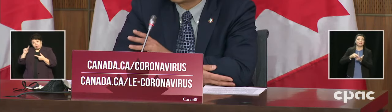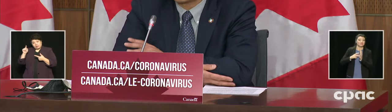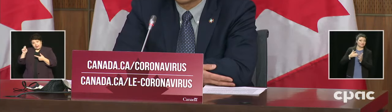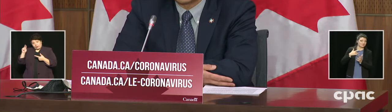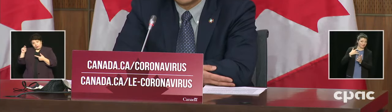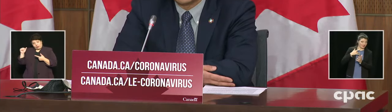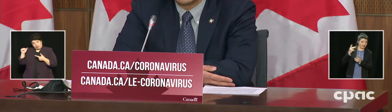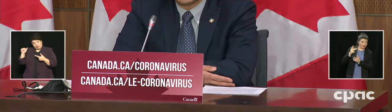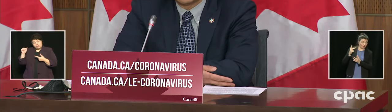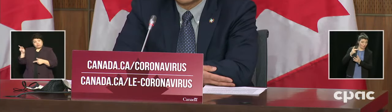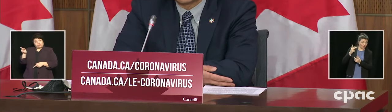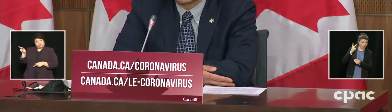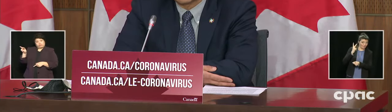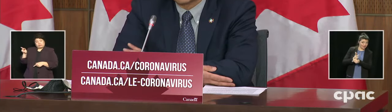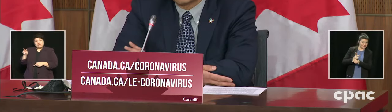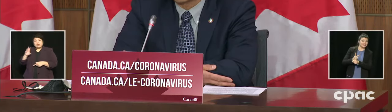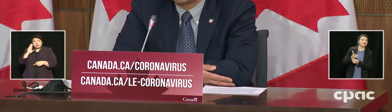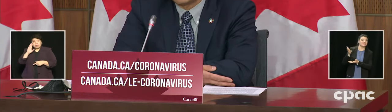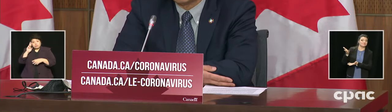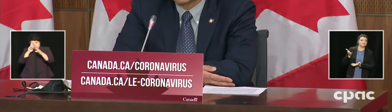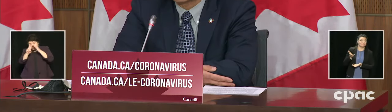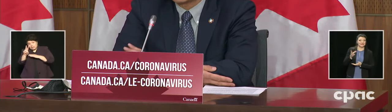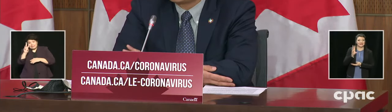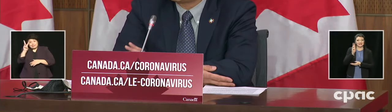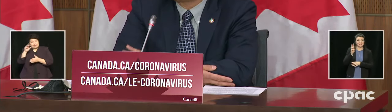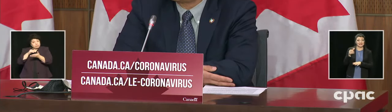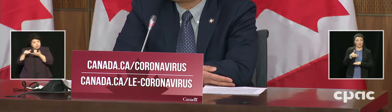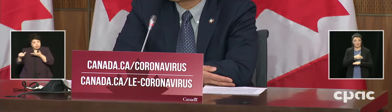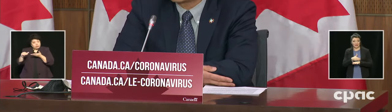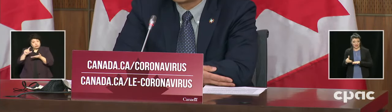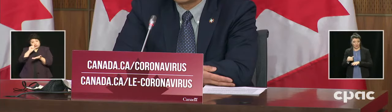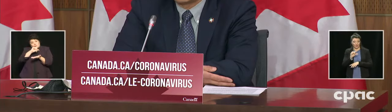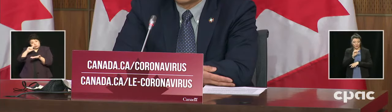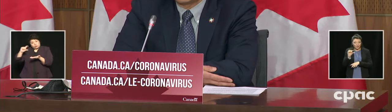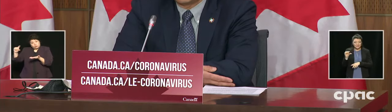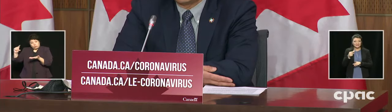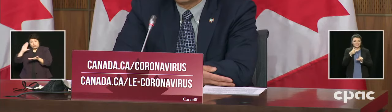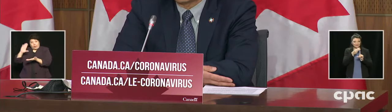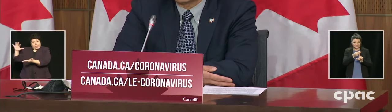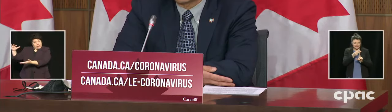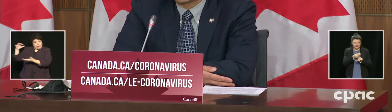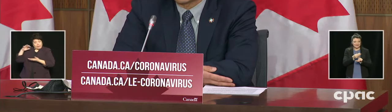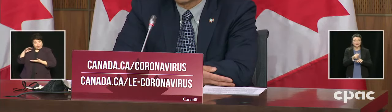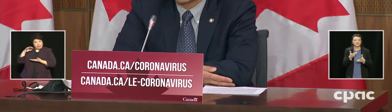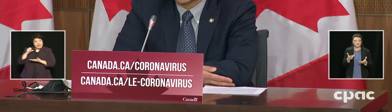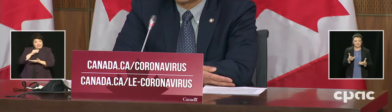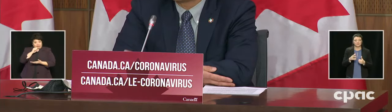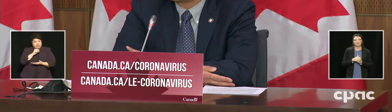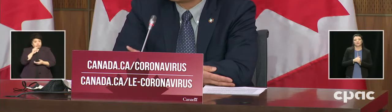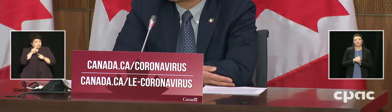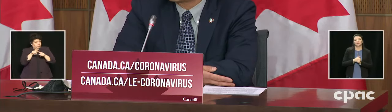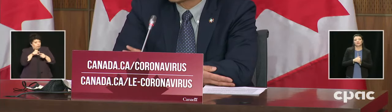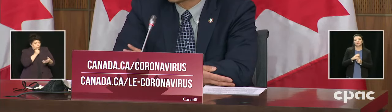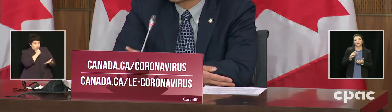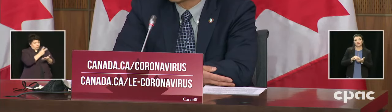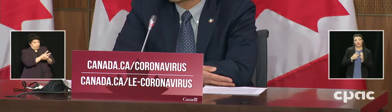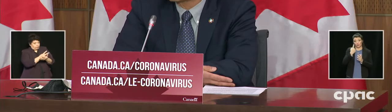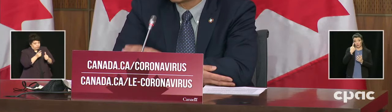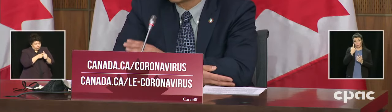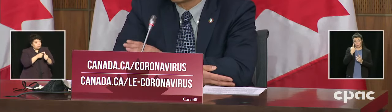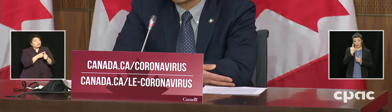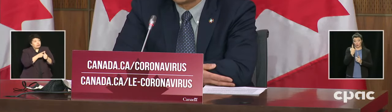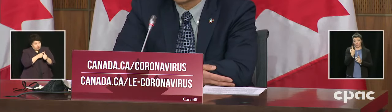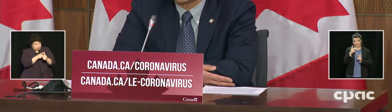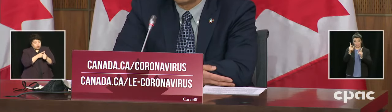des deux compagnies. Si ce sont approuvés avec 6 millions de doses, et ça prend 2 doses pour chaque